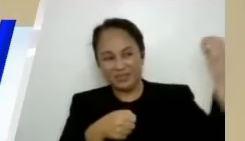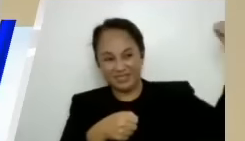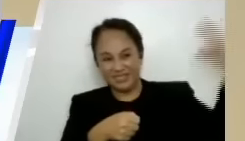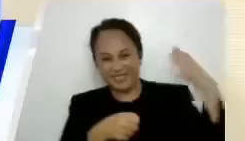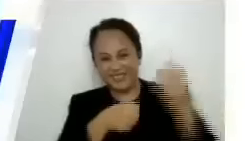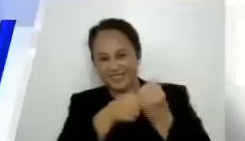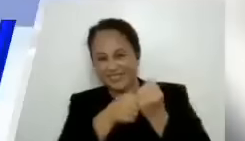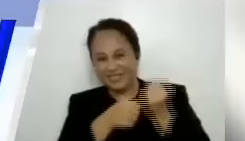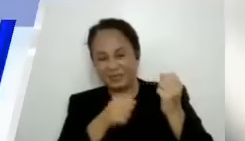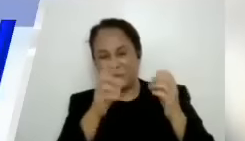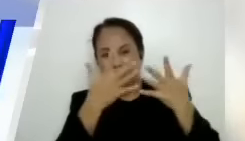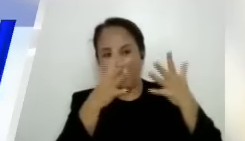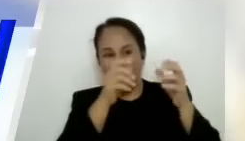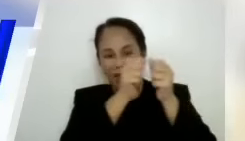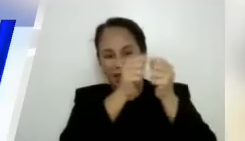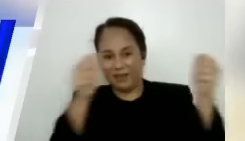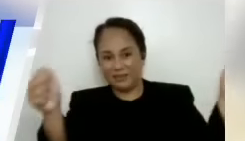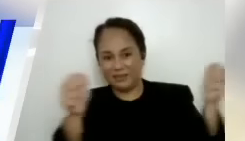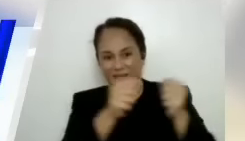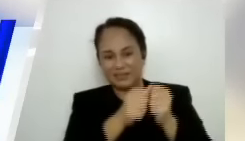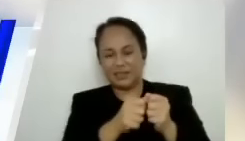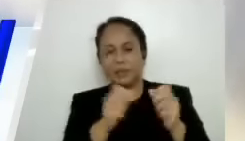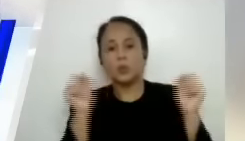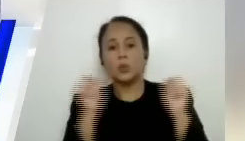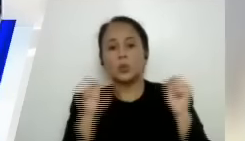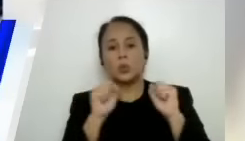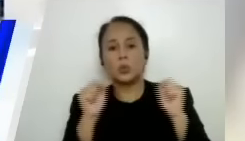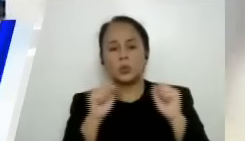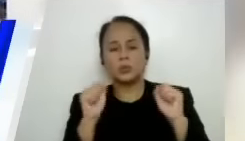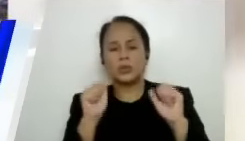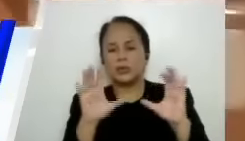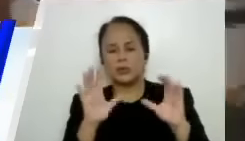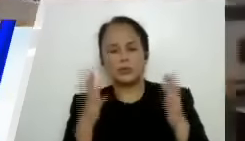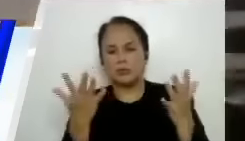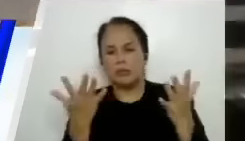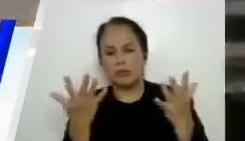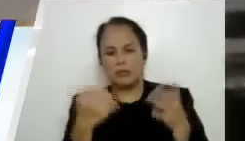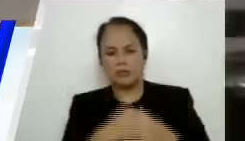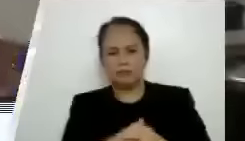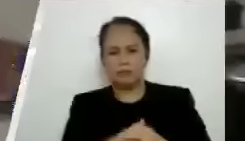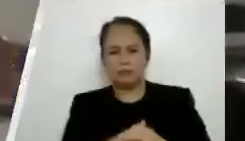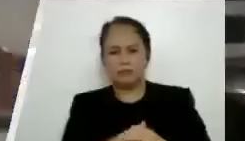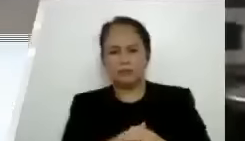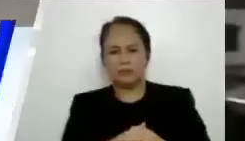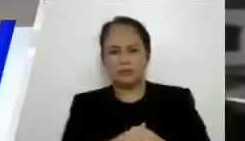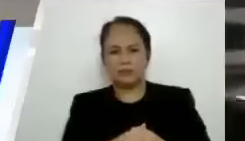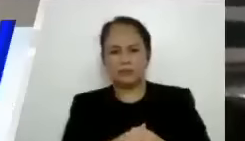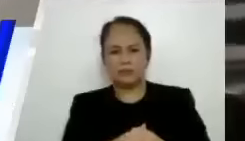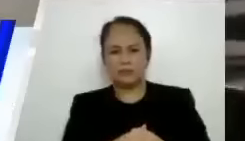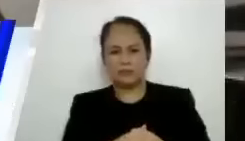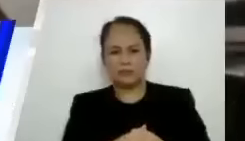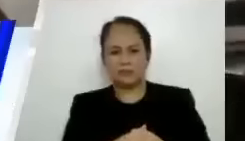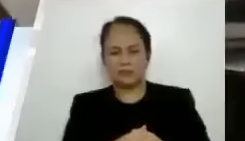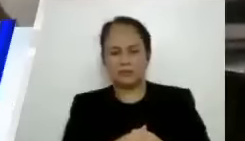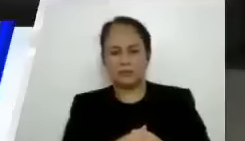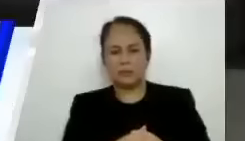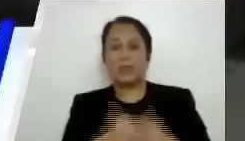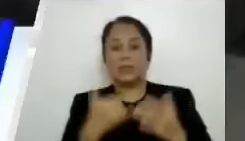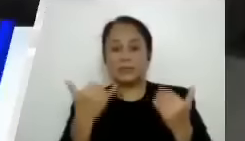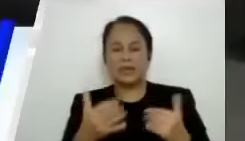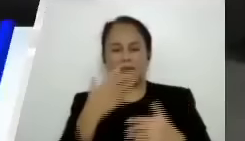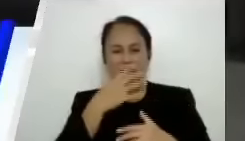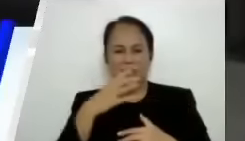sa bintana kahit Ang lamig ng aircon Wala raw talagang talab at ngayong tag-init ang mga